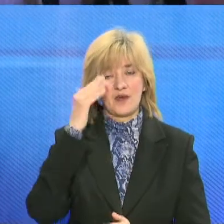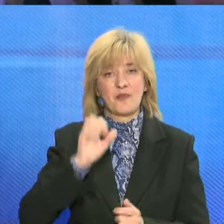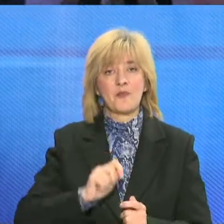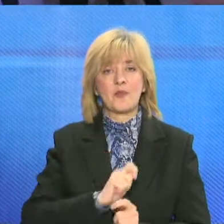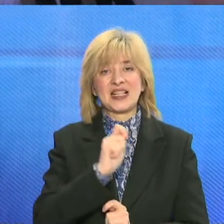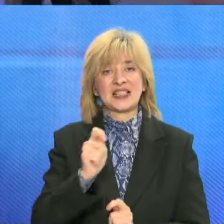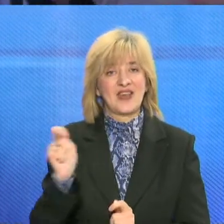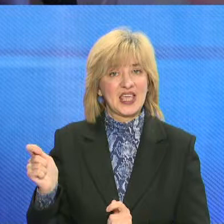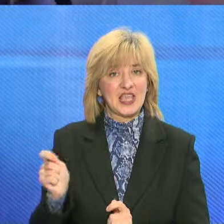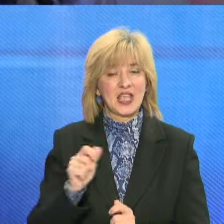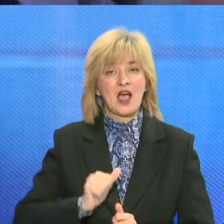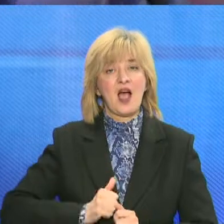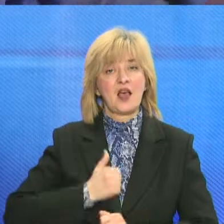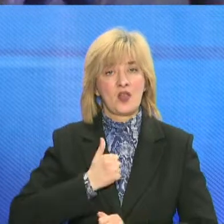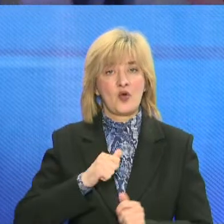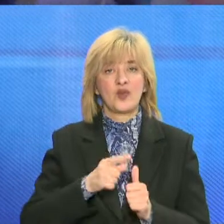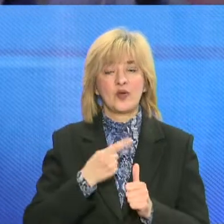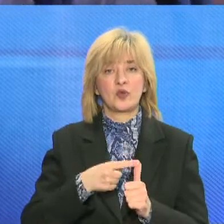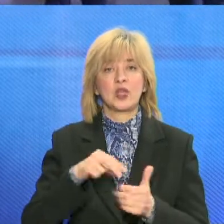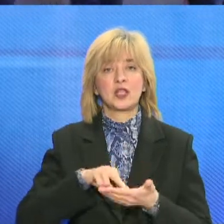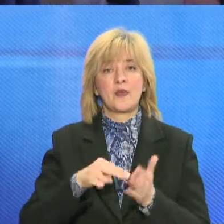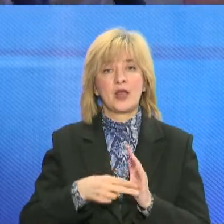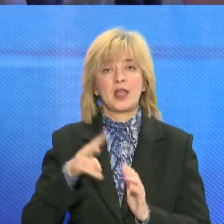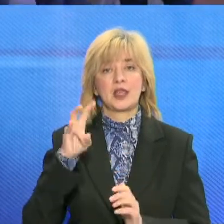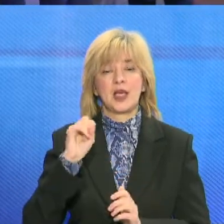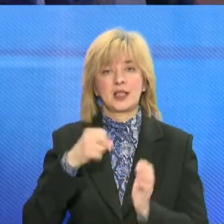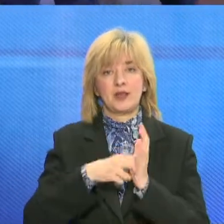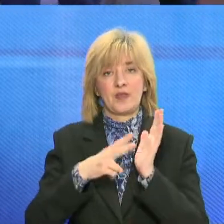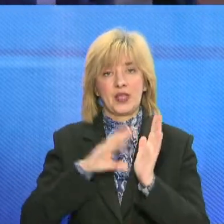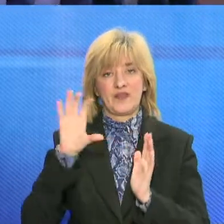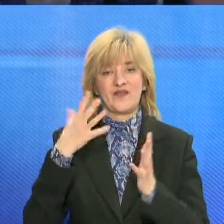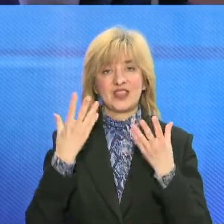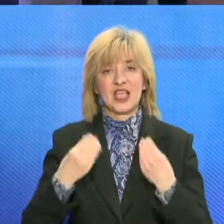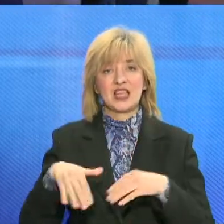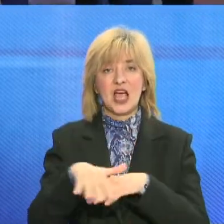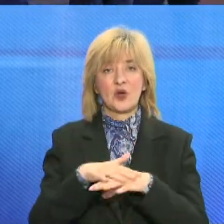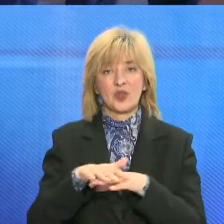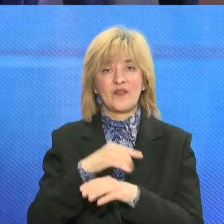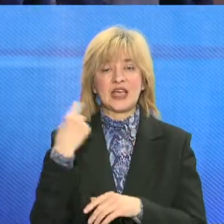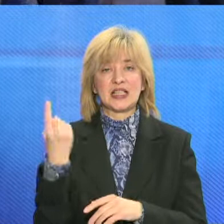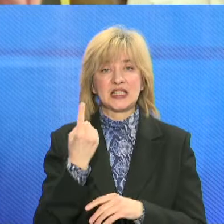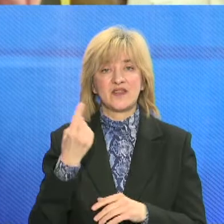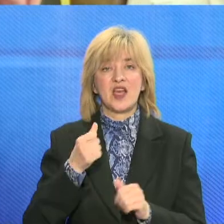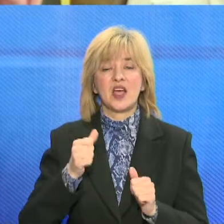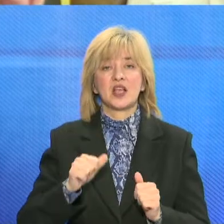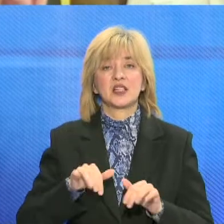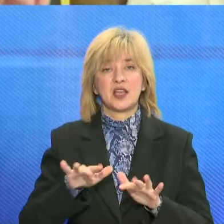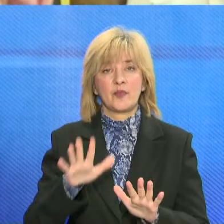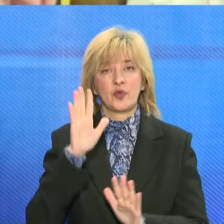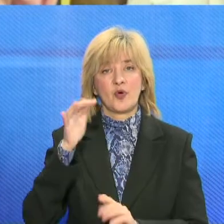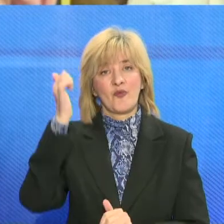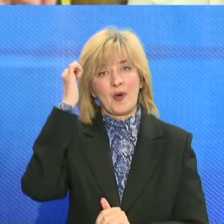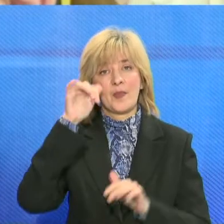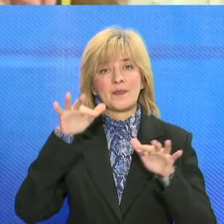имен установам эдукации запланировано на 17 вересня, у День народного единства. Урочистая церемония пройдет у памятном месте